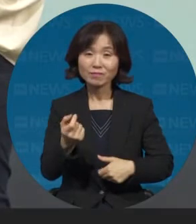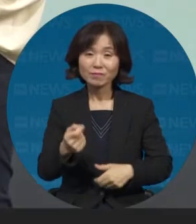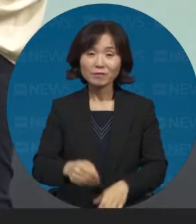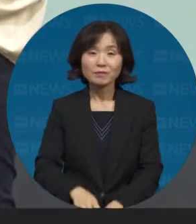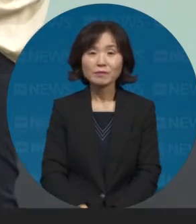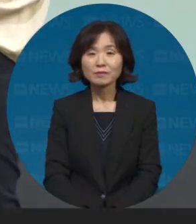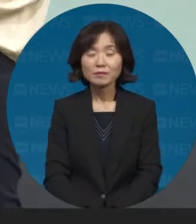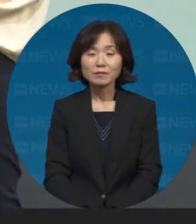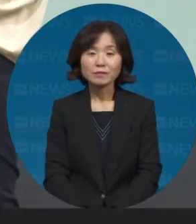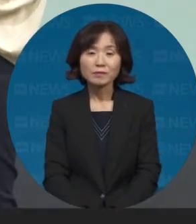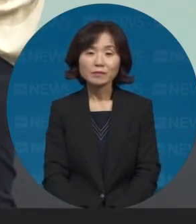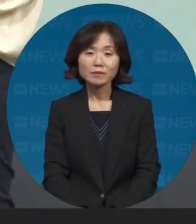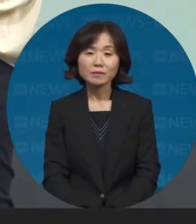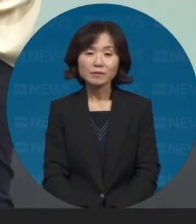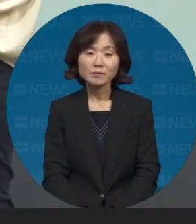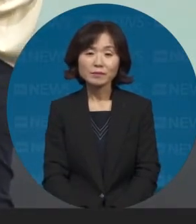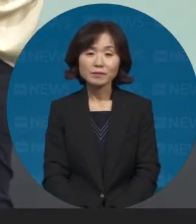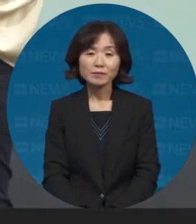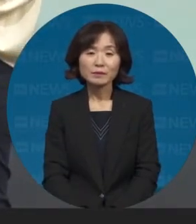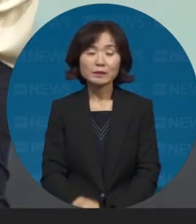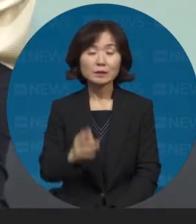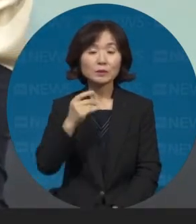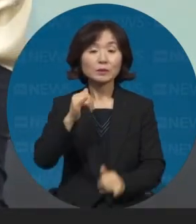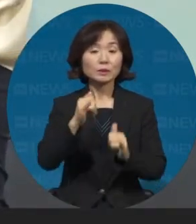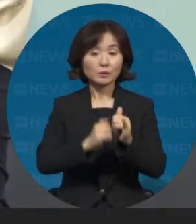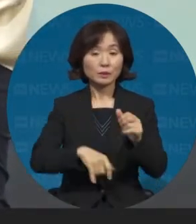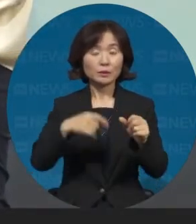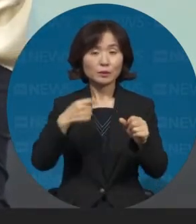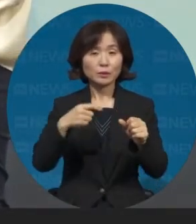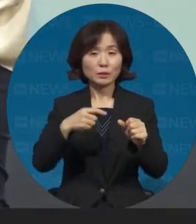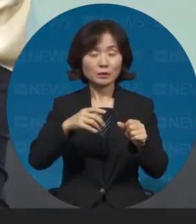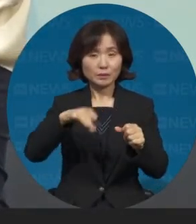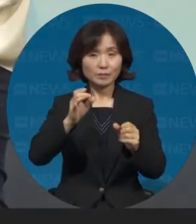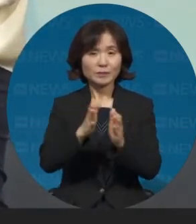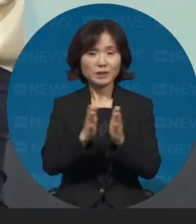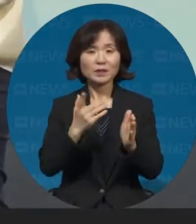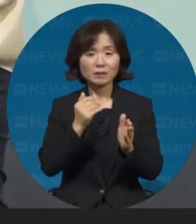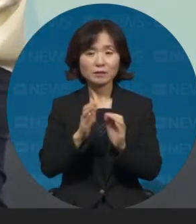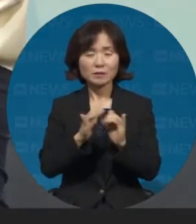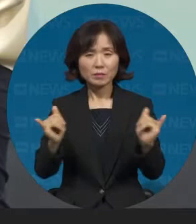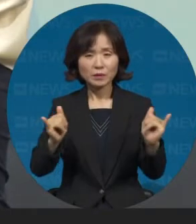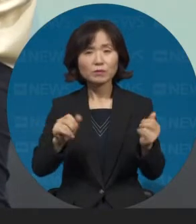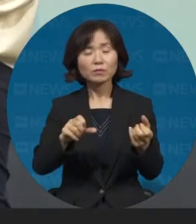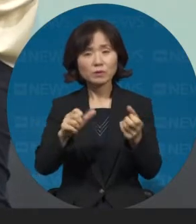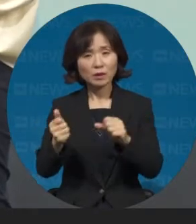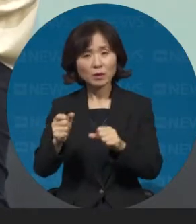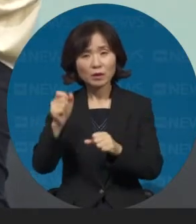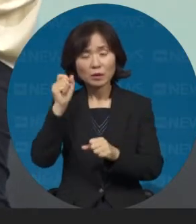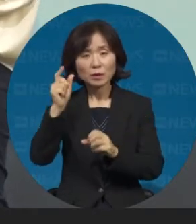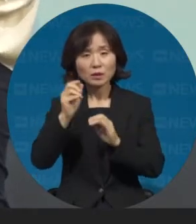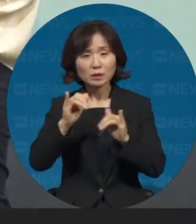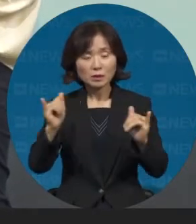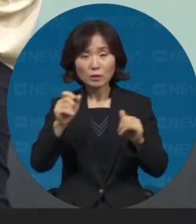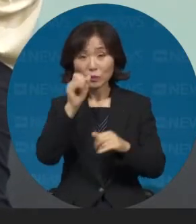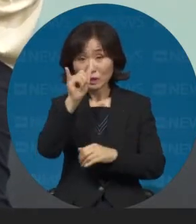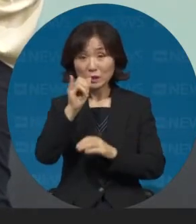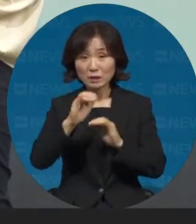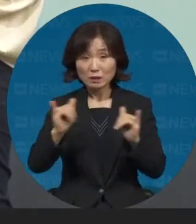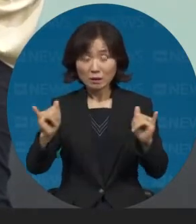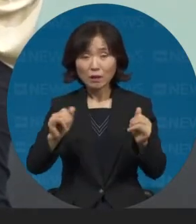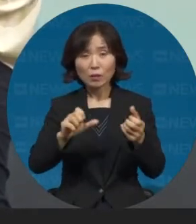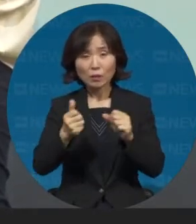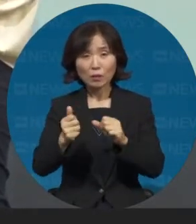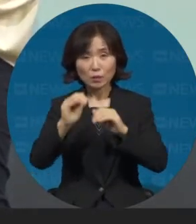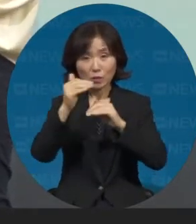담긴 것 같고요. 두 번째 소식 보겠습니다. 자, 미국 역사 교육의 장본인 별이 되다. 자, 위인들의 부고 소식이 이번 주에 많이 나오고 있는데